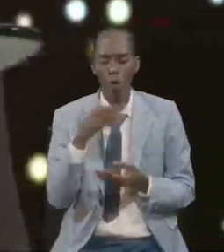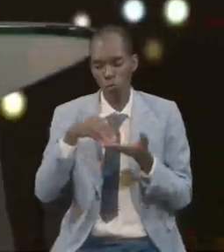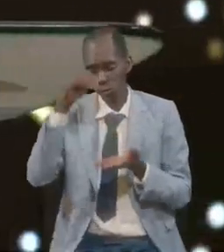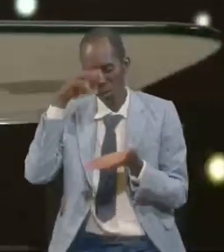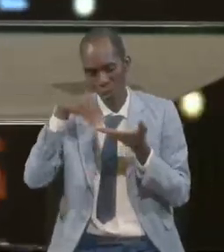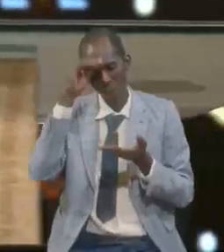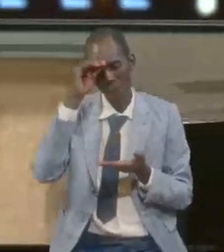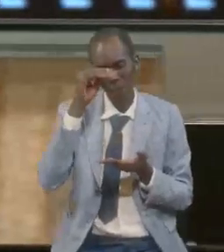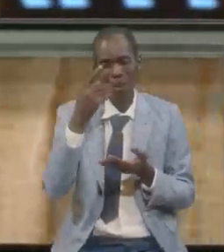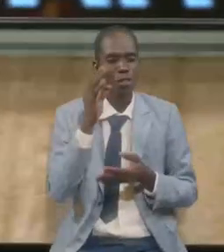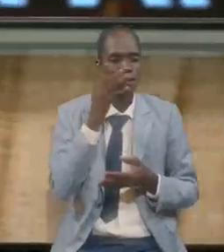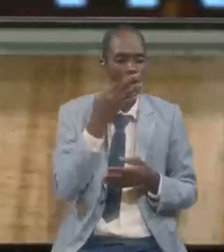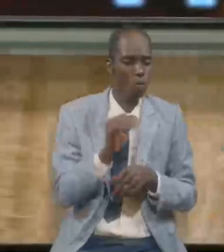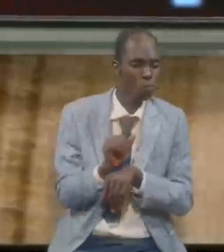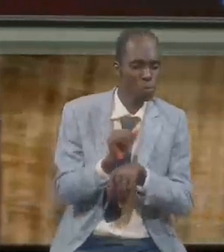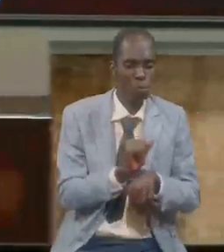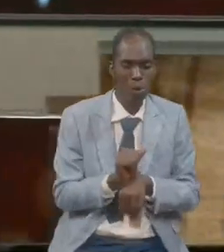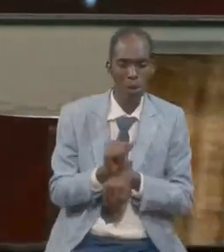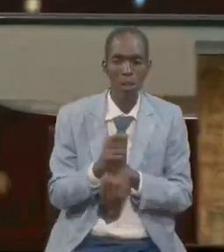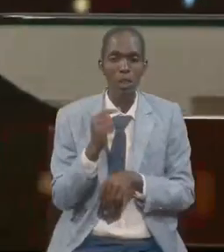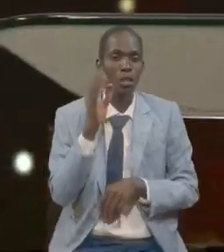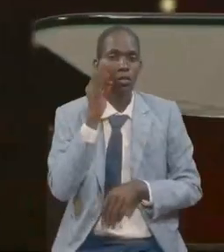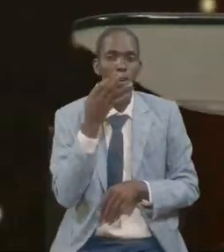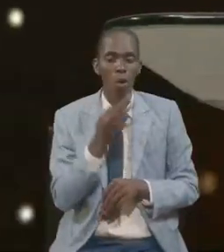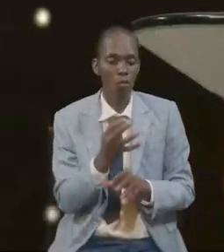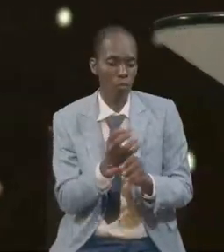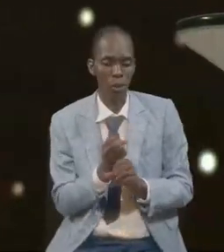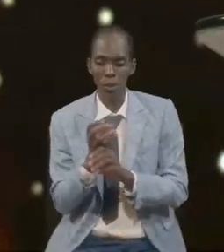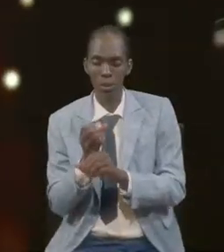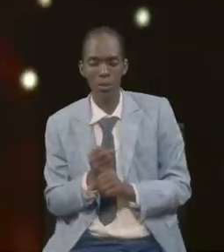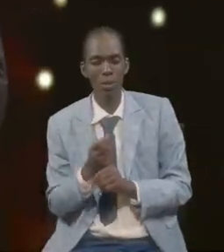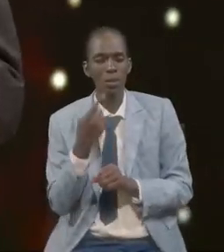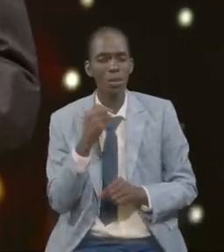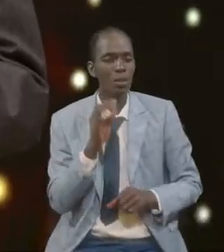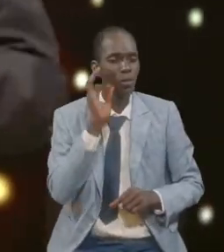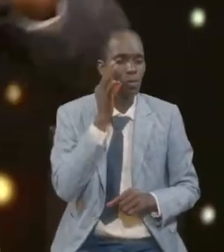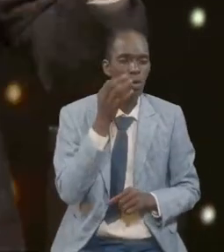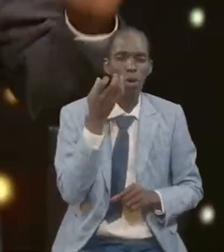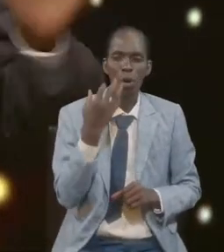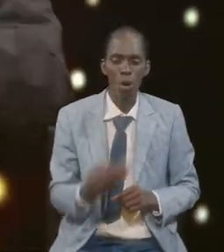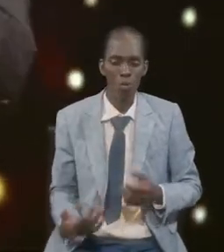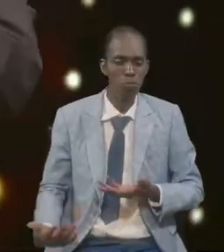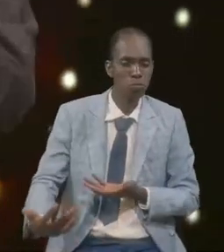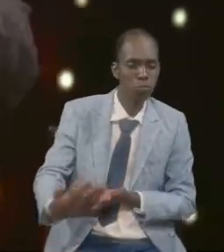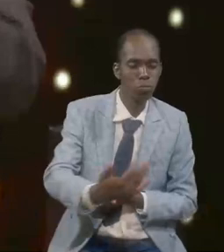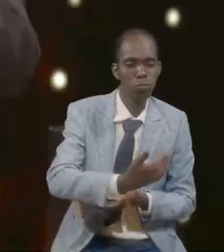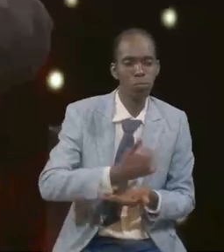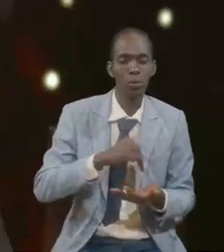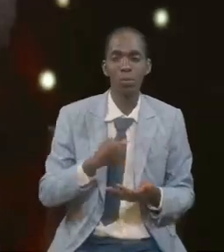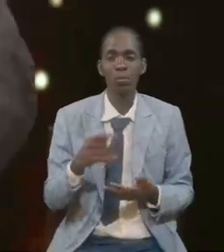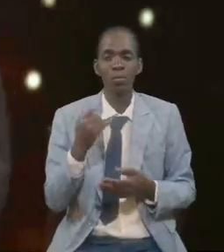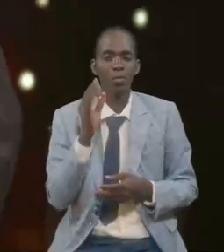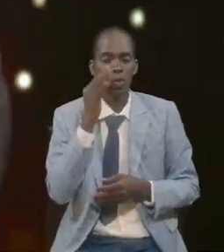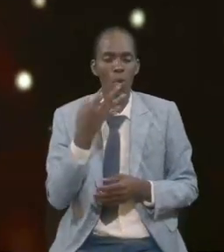fruit d'apprendre, le fruit de travailler, le fruit de revenu, le fruit de